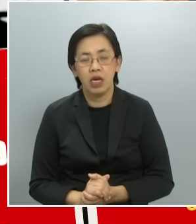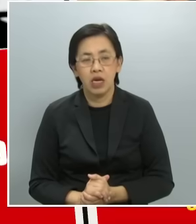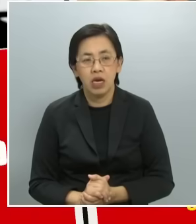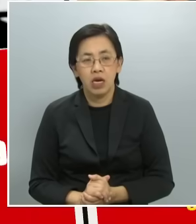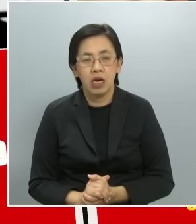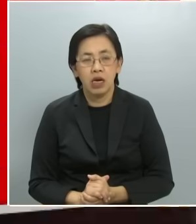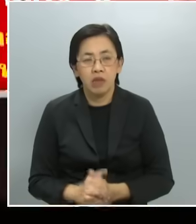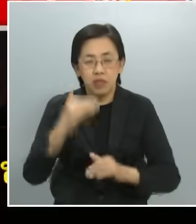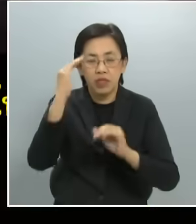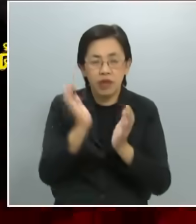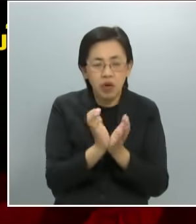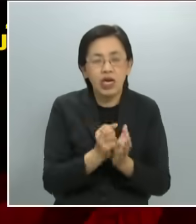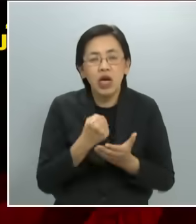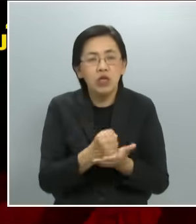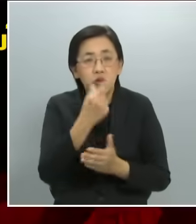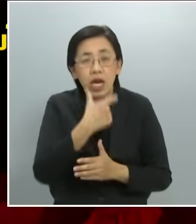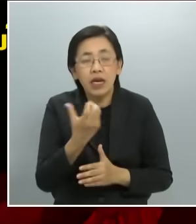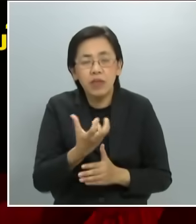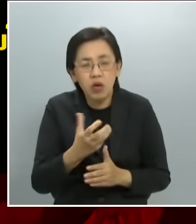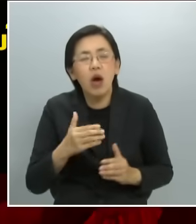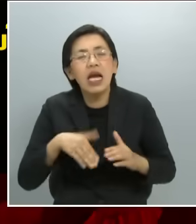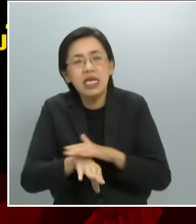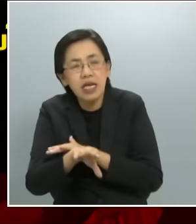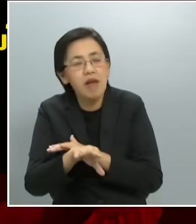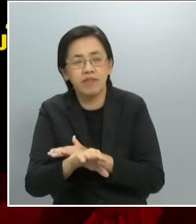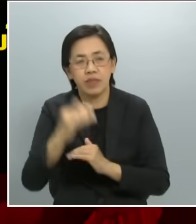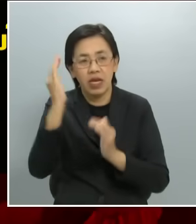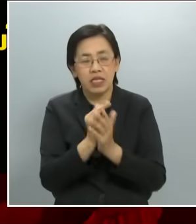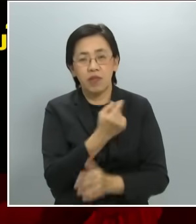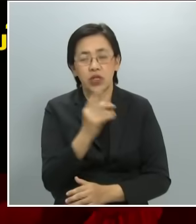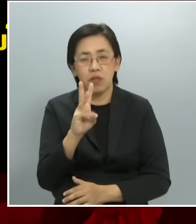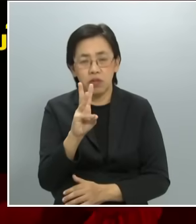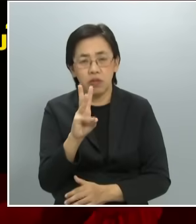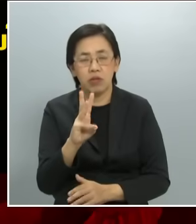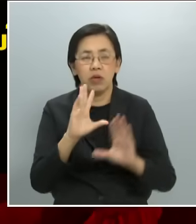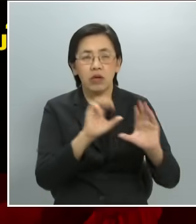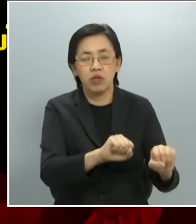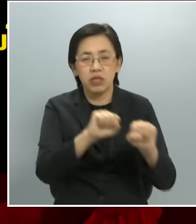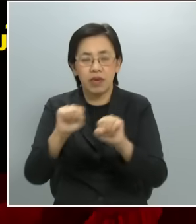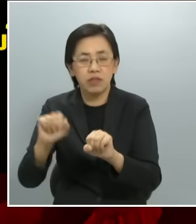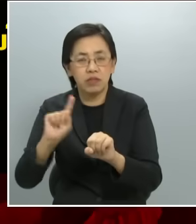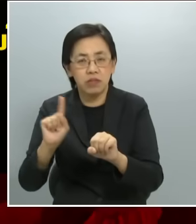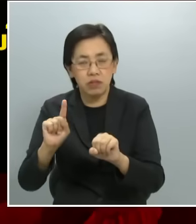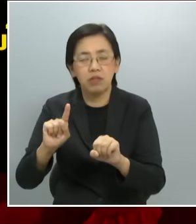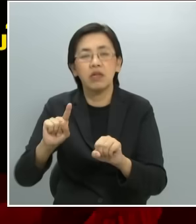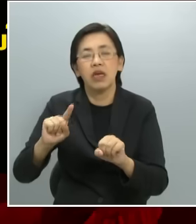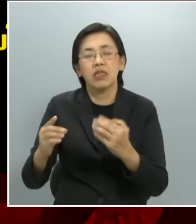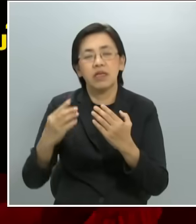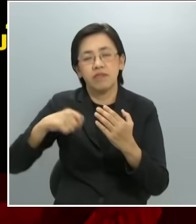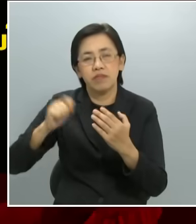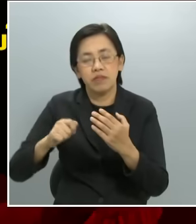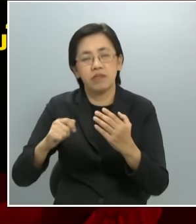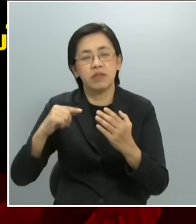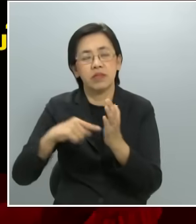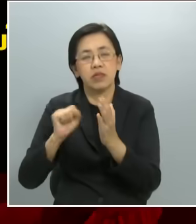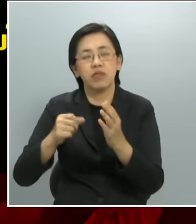เหลือพากันดันนกหลบหนีทั้ง 6คนถูกควบคุมตัวอยู่ที่เรือนจำกลางจังหวัดสมุทรสงครามนะคะ 6นายตำรวจที่ถูกออกหมาย